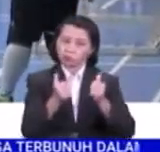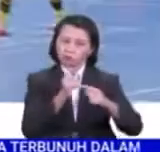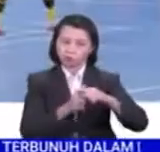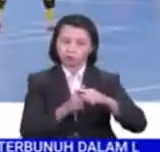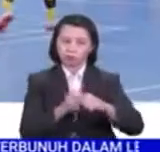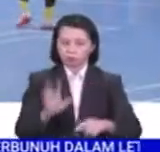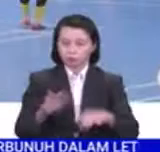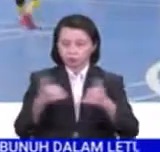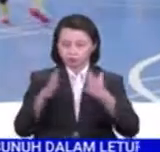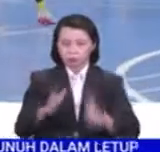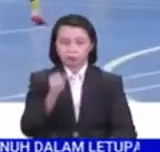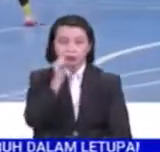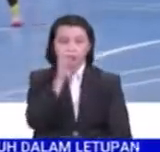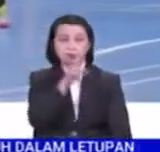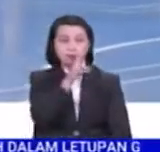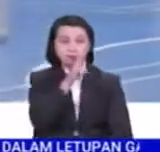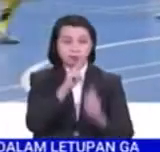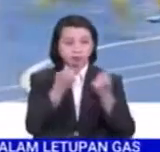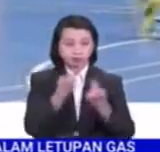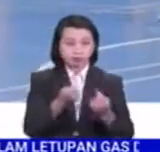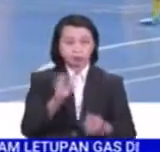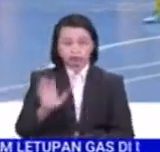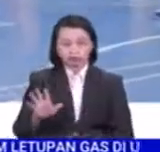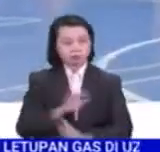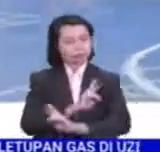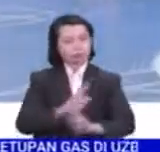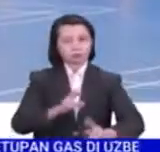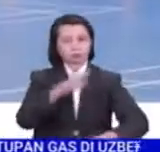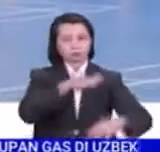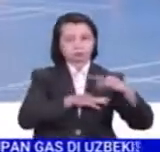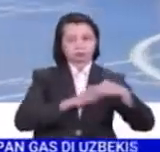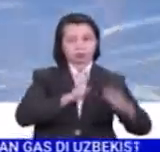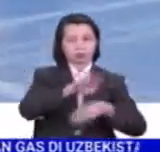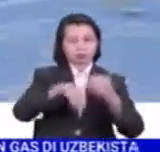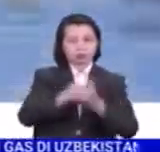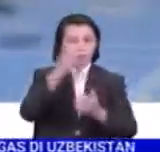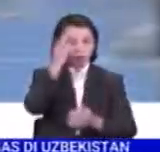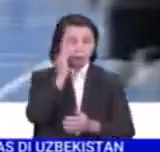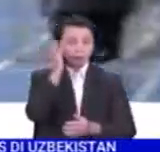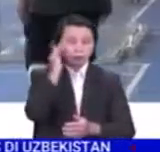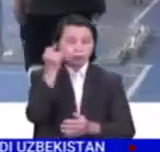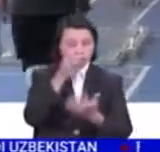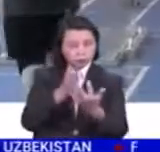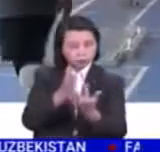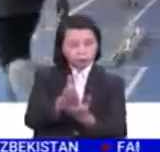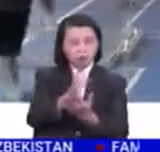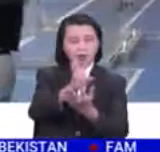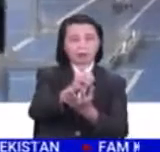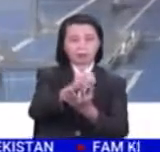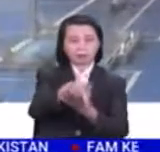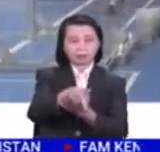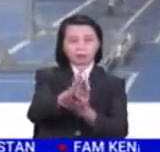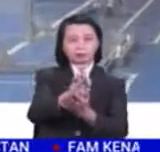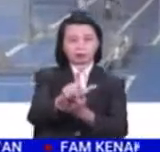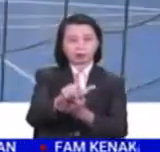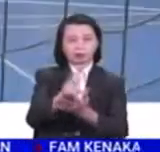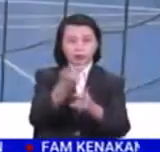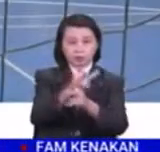selaku pemain paling senior dalam pasukan, Muhammad Fairuz sedia memanfaatkan segala pengalaman bagi mengharungi MPFL musim